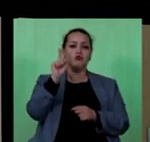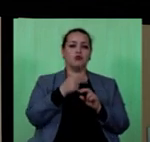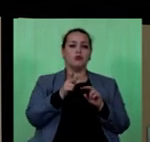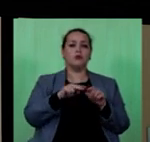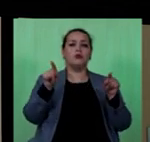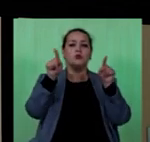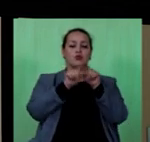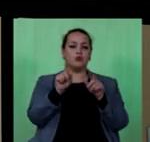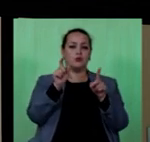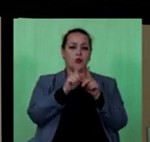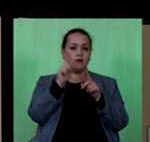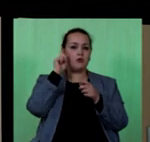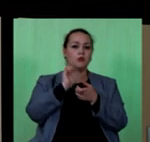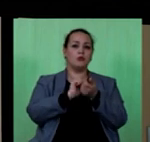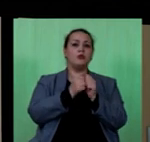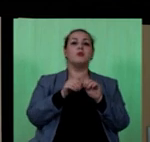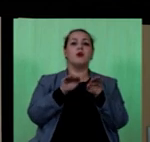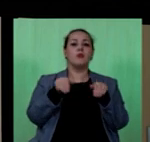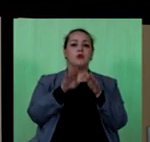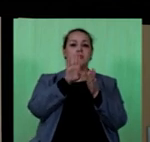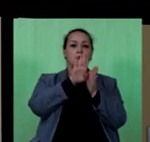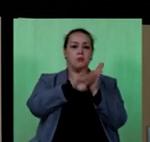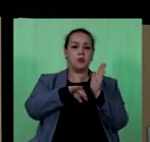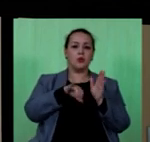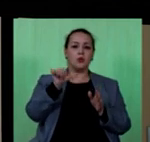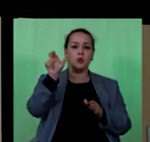слове медведь пропущен безударный